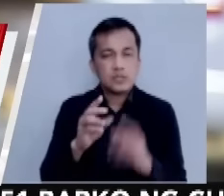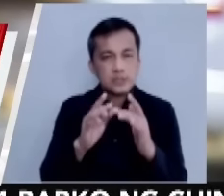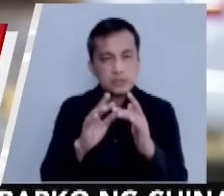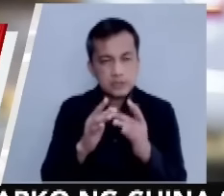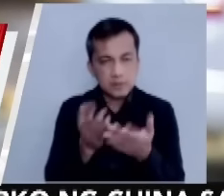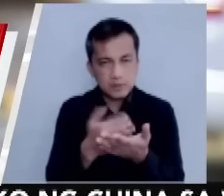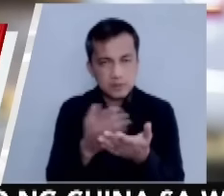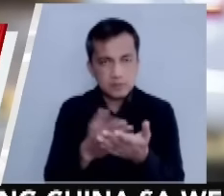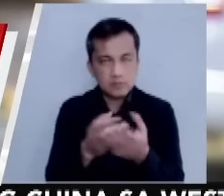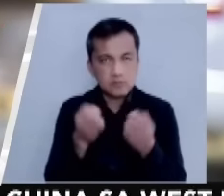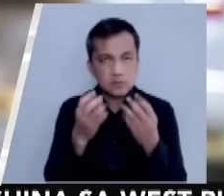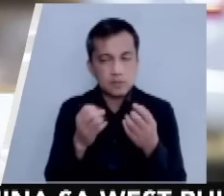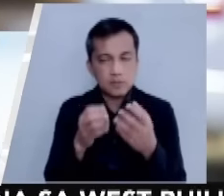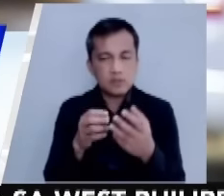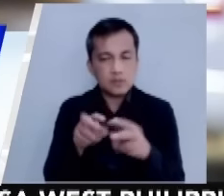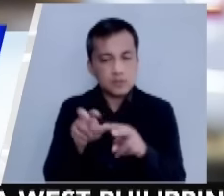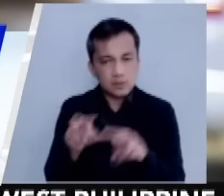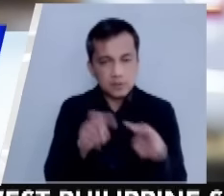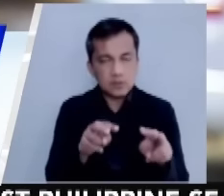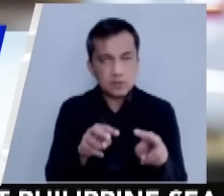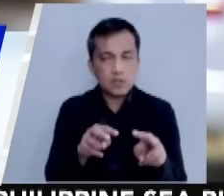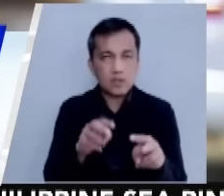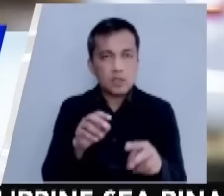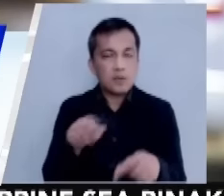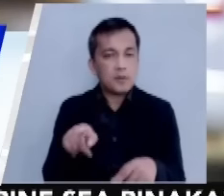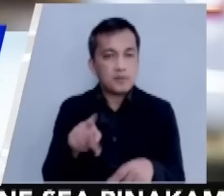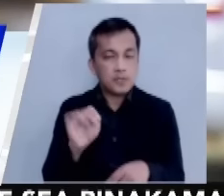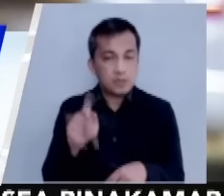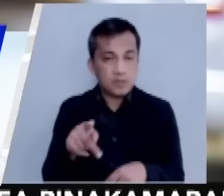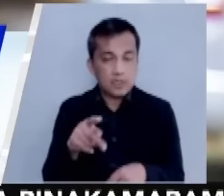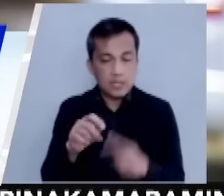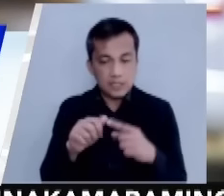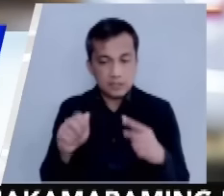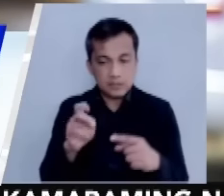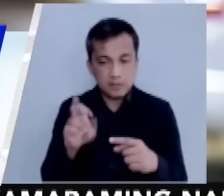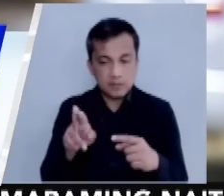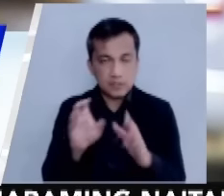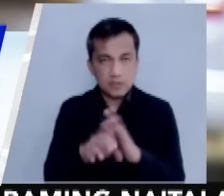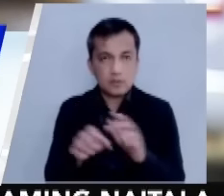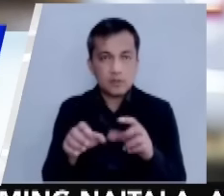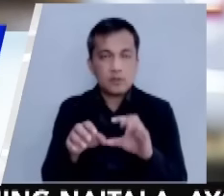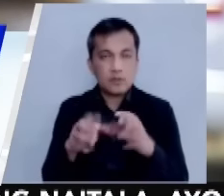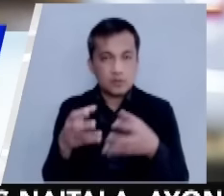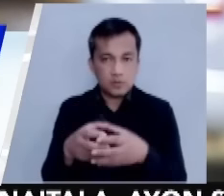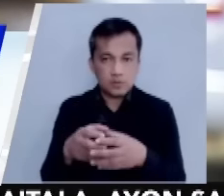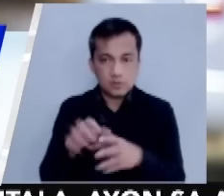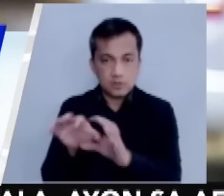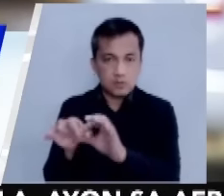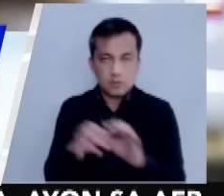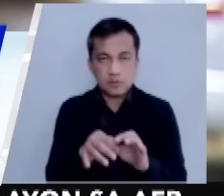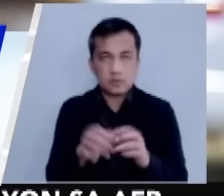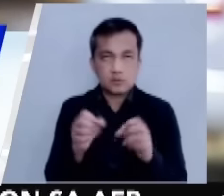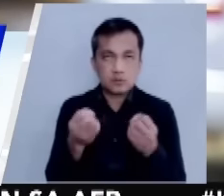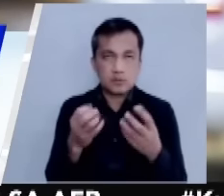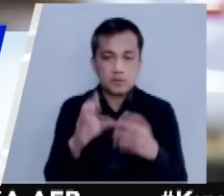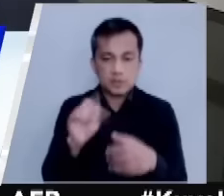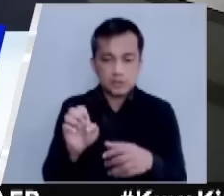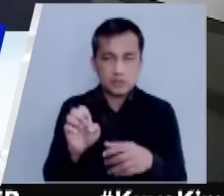minomonitor daw ngayon ng PNP Anti-Cybercrime Group dahil sa hinalang sangkot ang mga ito sa dumaraming kaso ng babies for